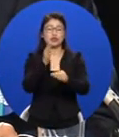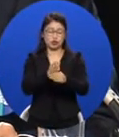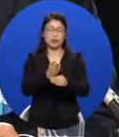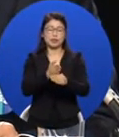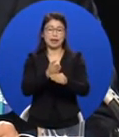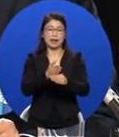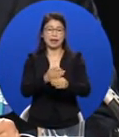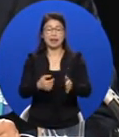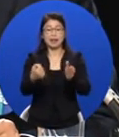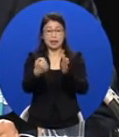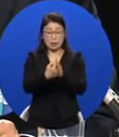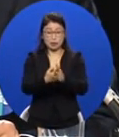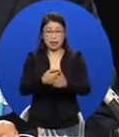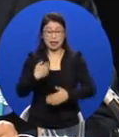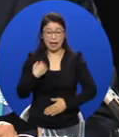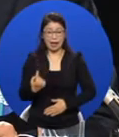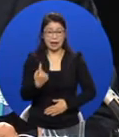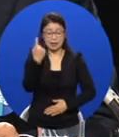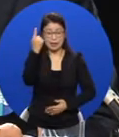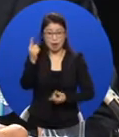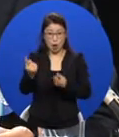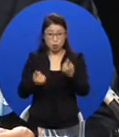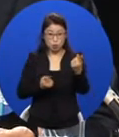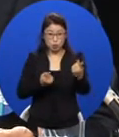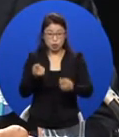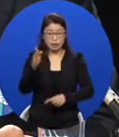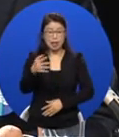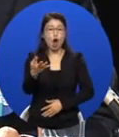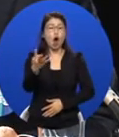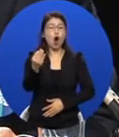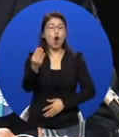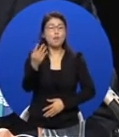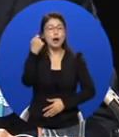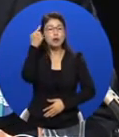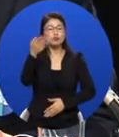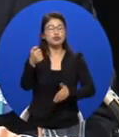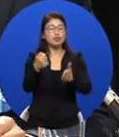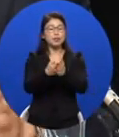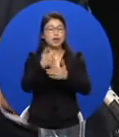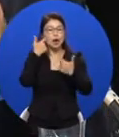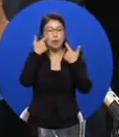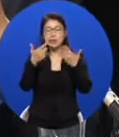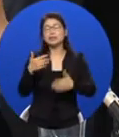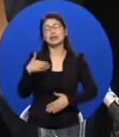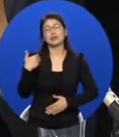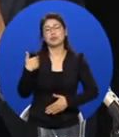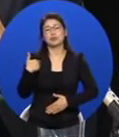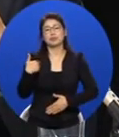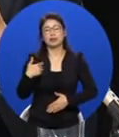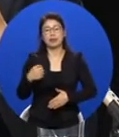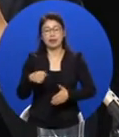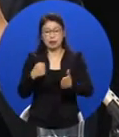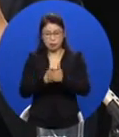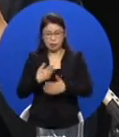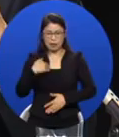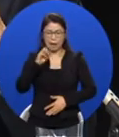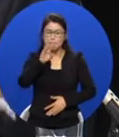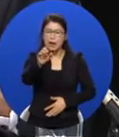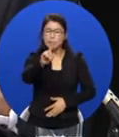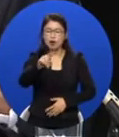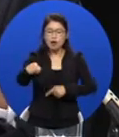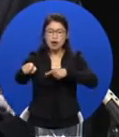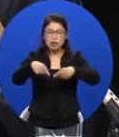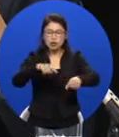그래서 상향 조정하는데 얼마냐고 부르니까 그건 저는 잘 모르겠습니다. 모르는 건 모르겠지만 정책을 발표를